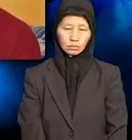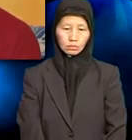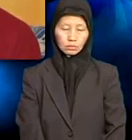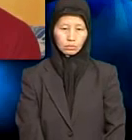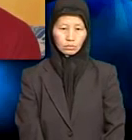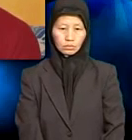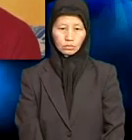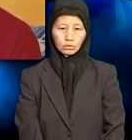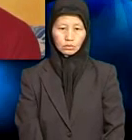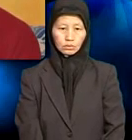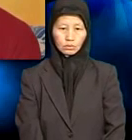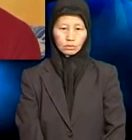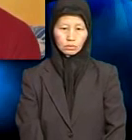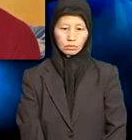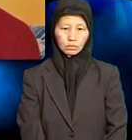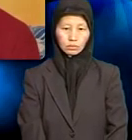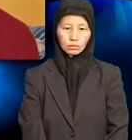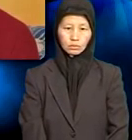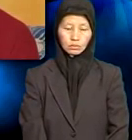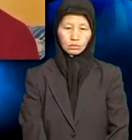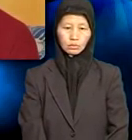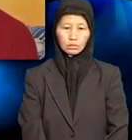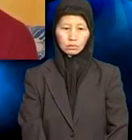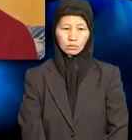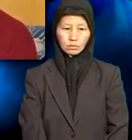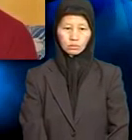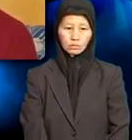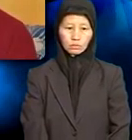Bismillahirrahmanirrahim. Alhamdulillahi rabbil alamin.